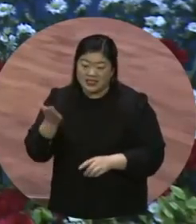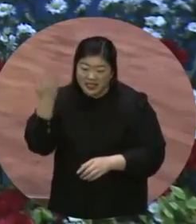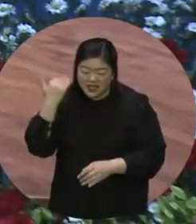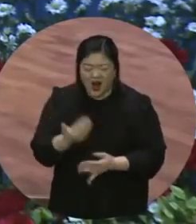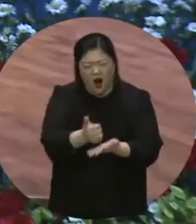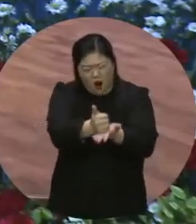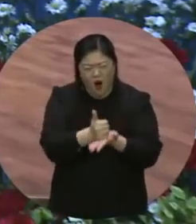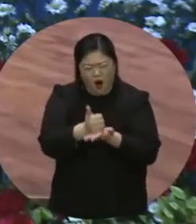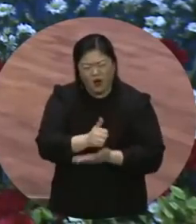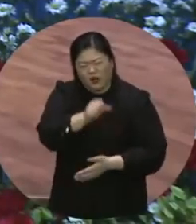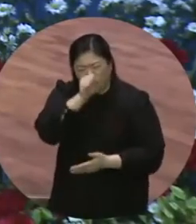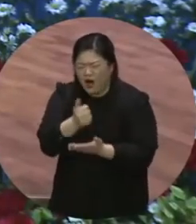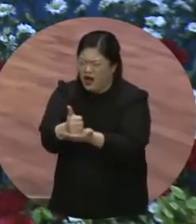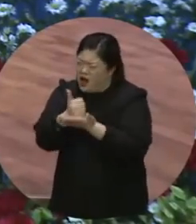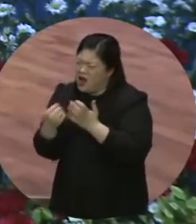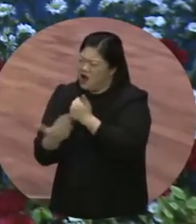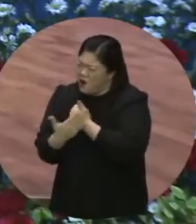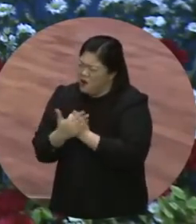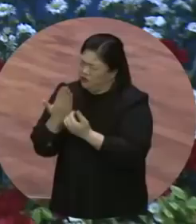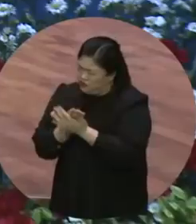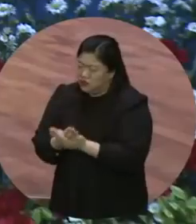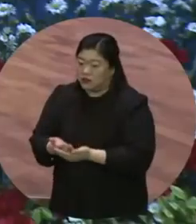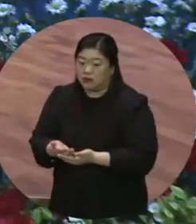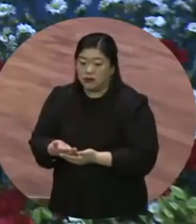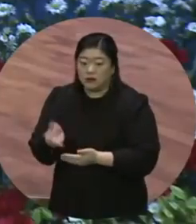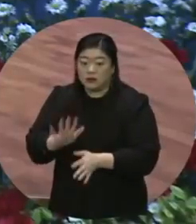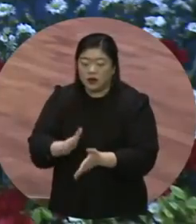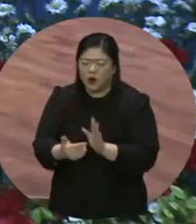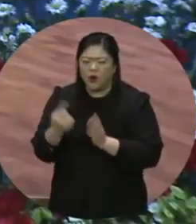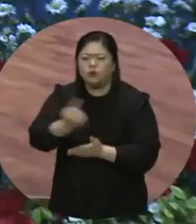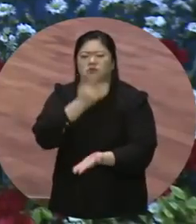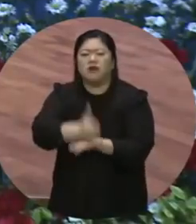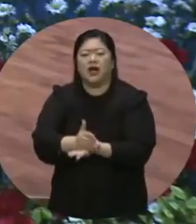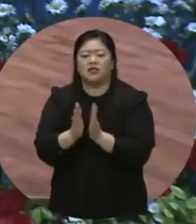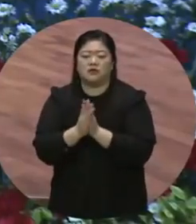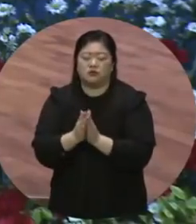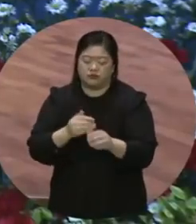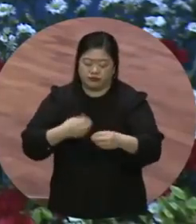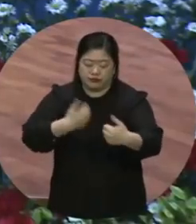지금 관심들과 어르신들이 지금 오게 되겠는데,